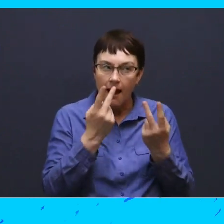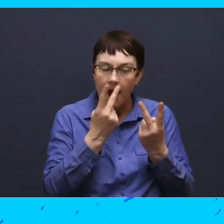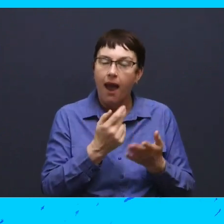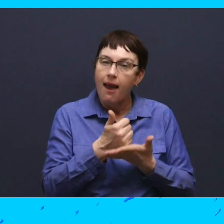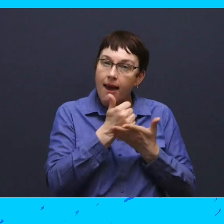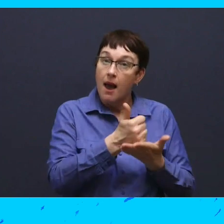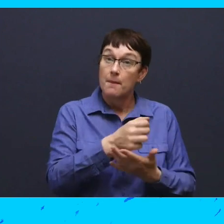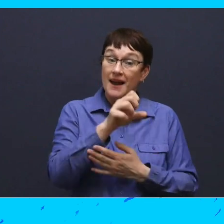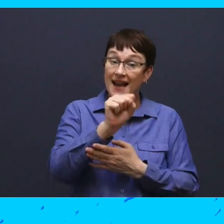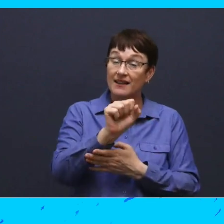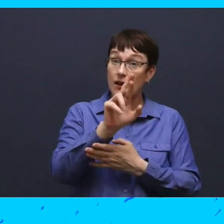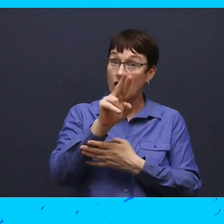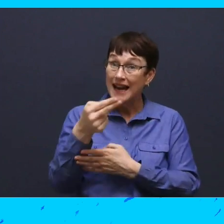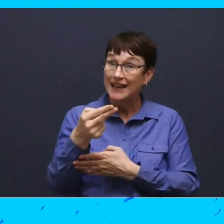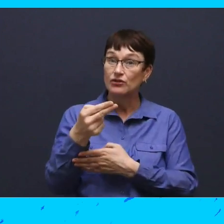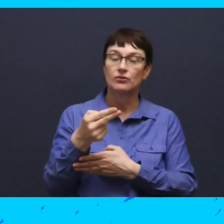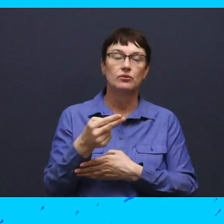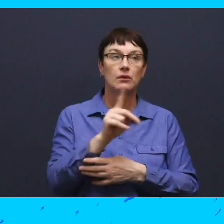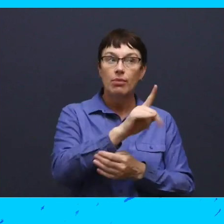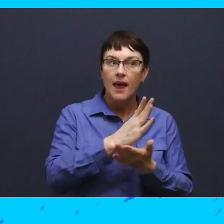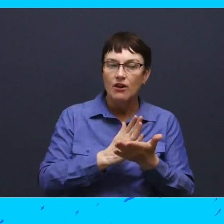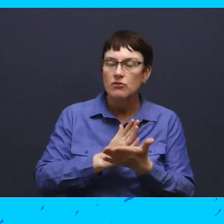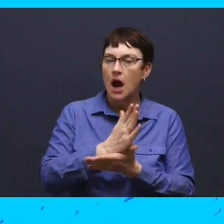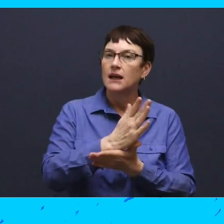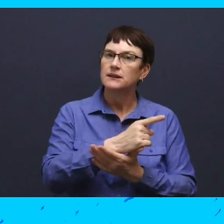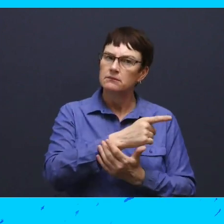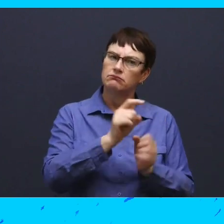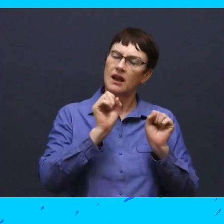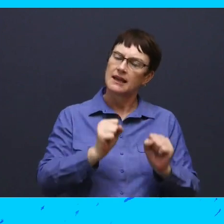toutes ces informations,